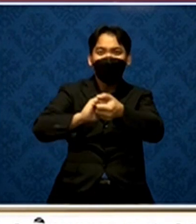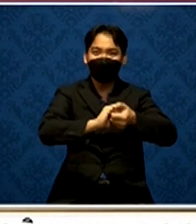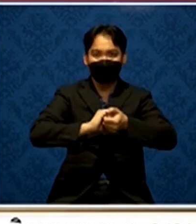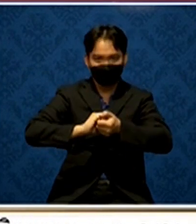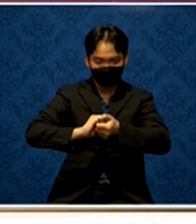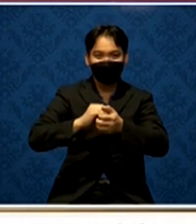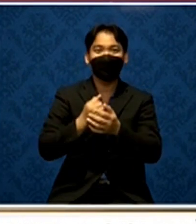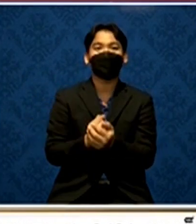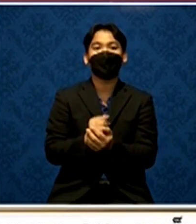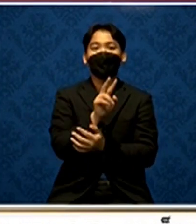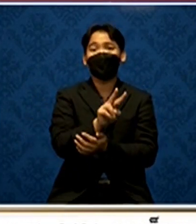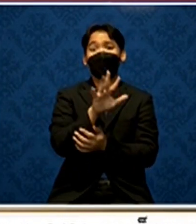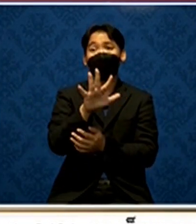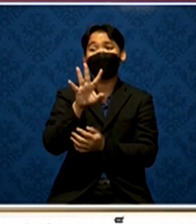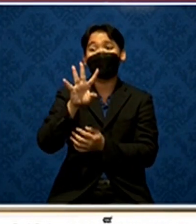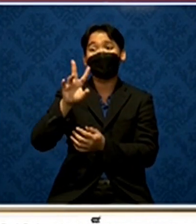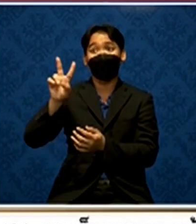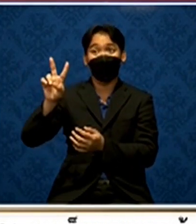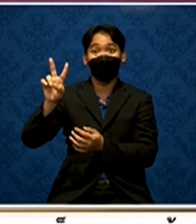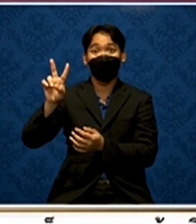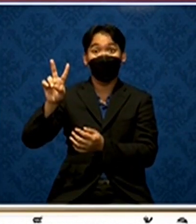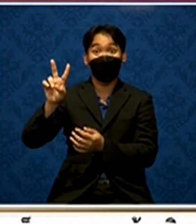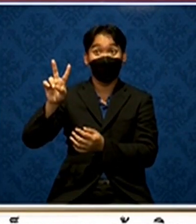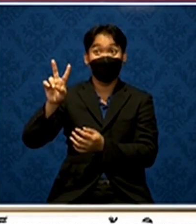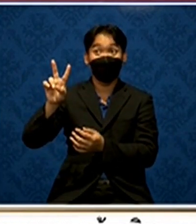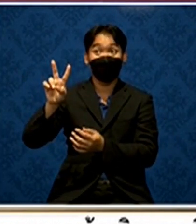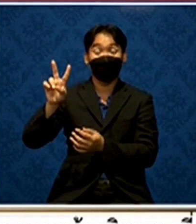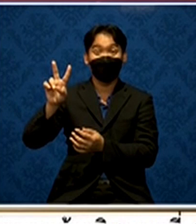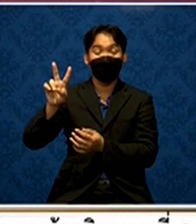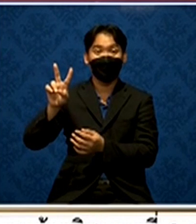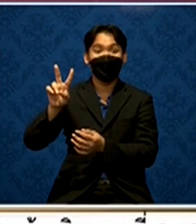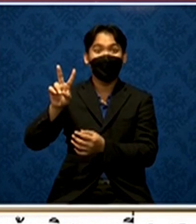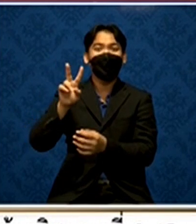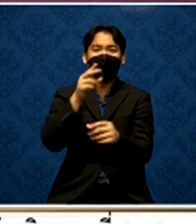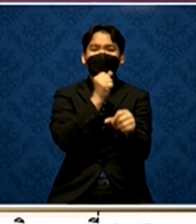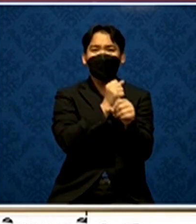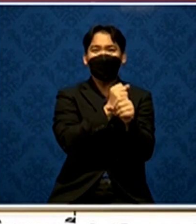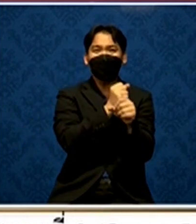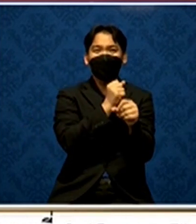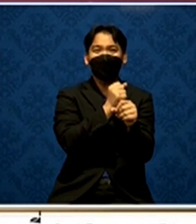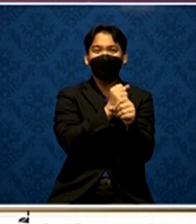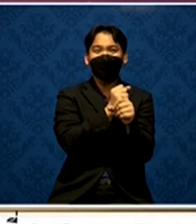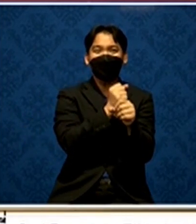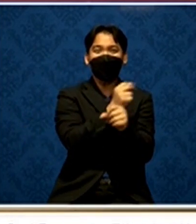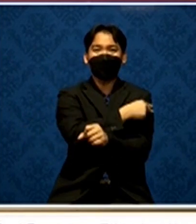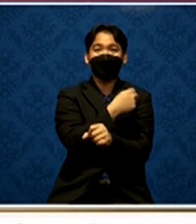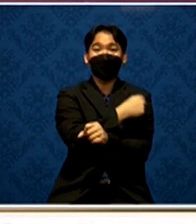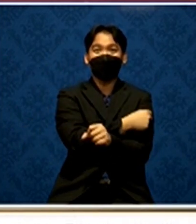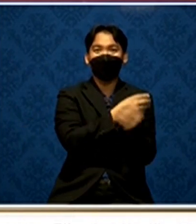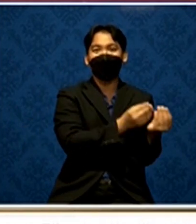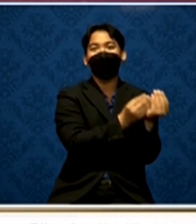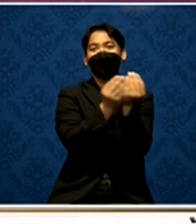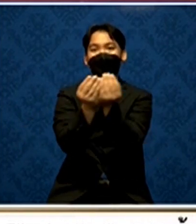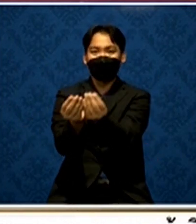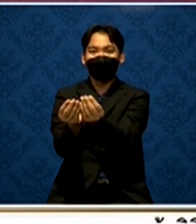าจปี2542ครับได้เริ่มถ่ายโอนภารกิจด้านสาธารณสุขจากกระทรวงสาธารณสุขไปยังองค์กรปกครอง